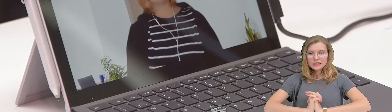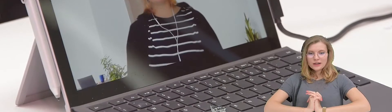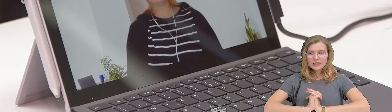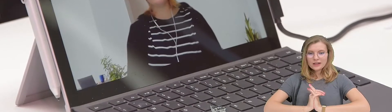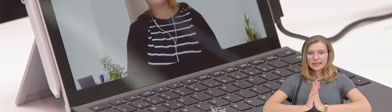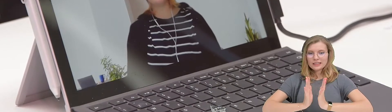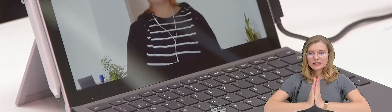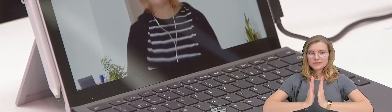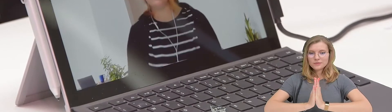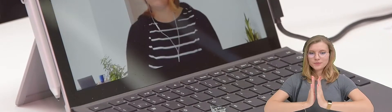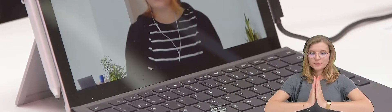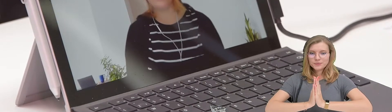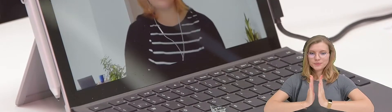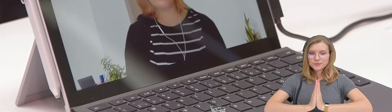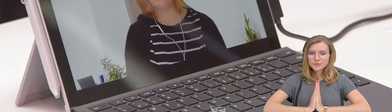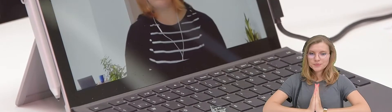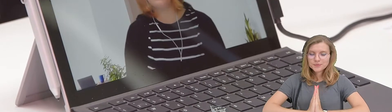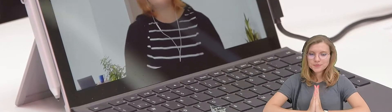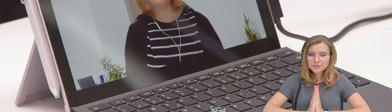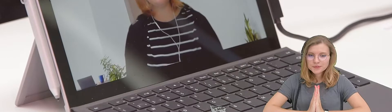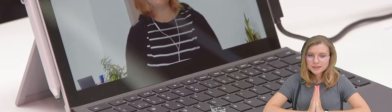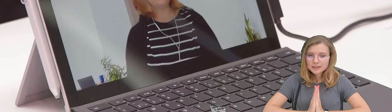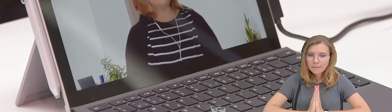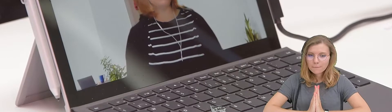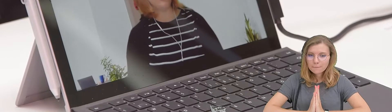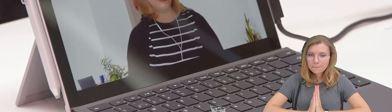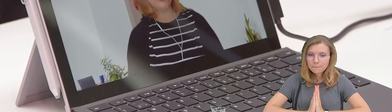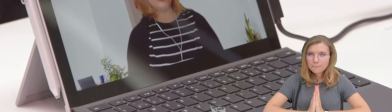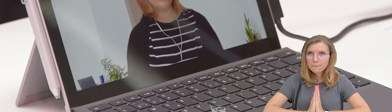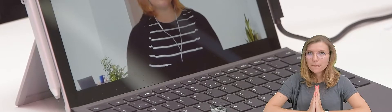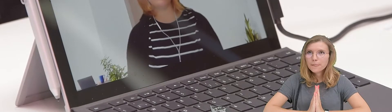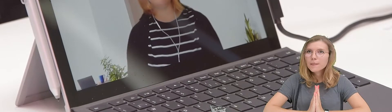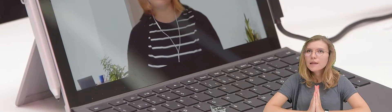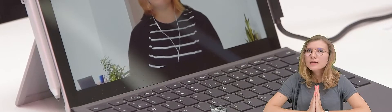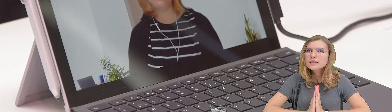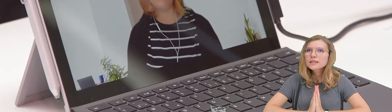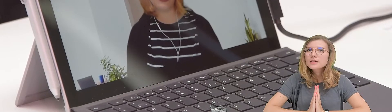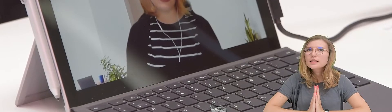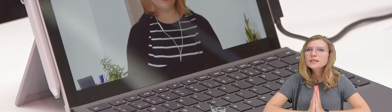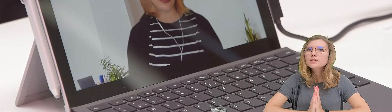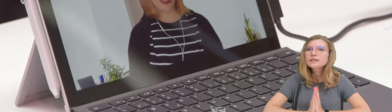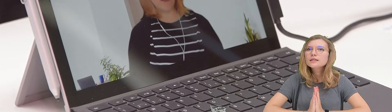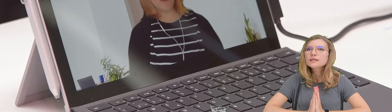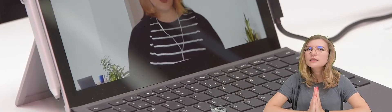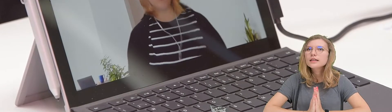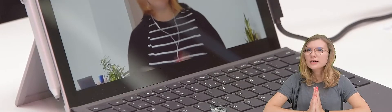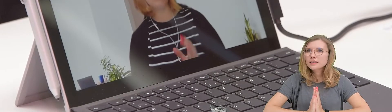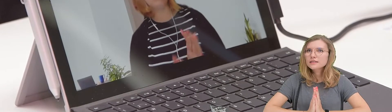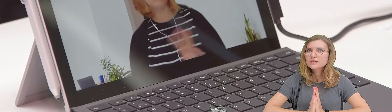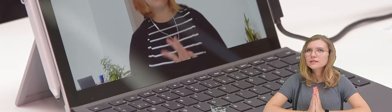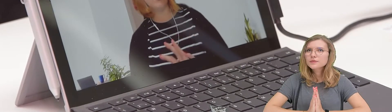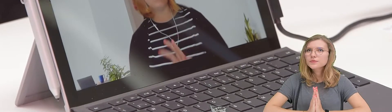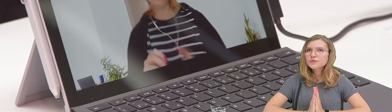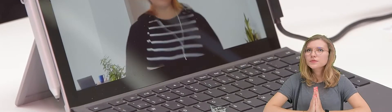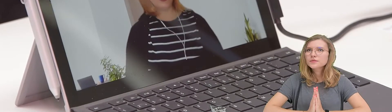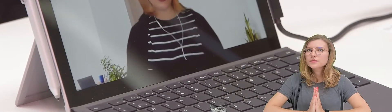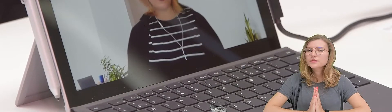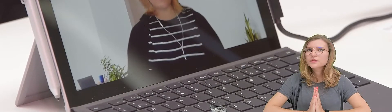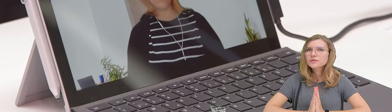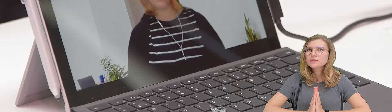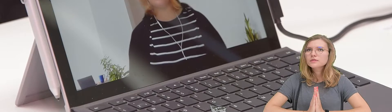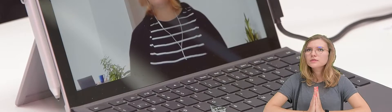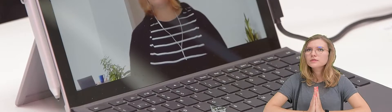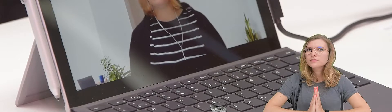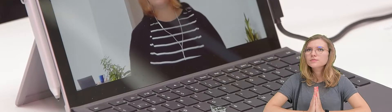mir mal genau, die zweite Variante. Die zweite Variante, genau. Die ist im Prinzip ähnlich wie die Variante eben, ja. nur sozusagen